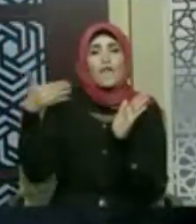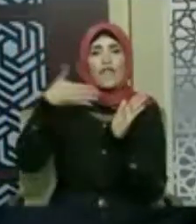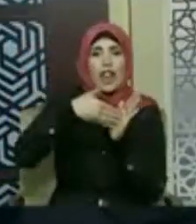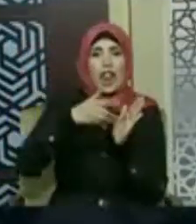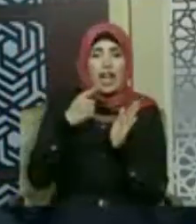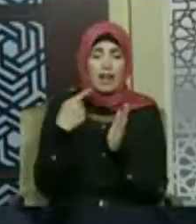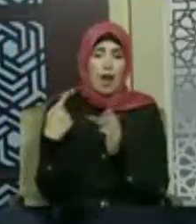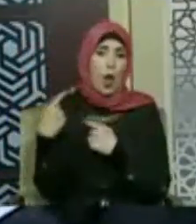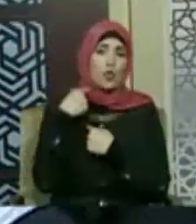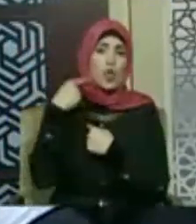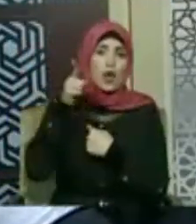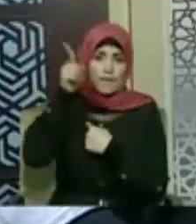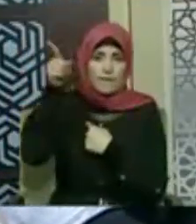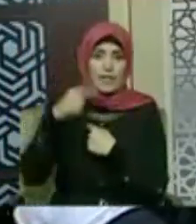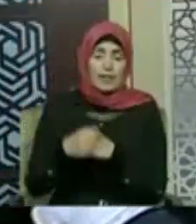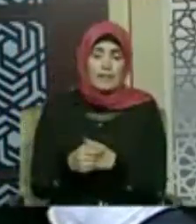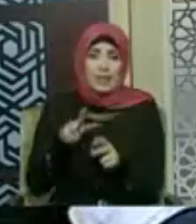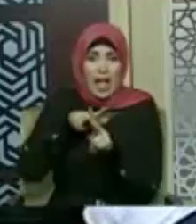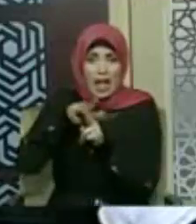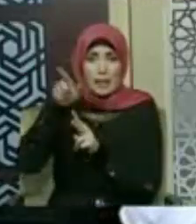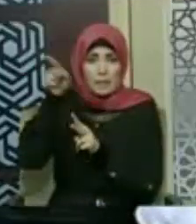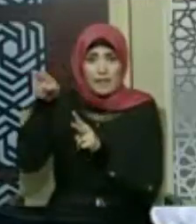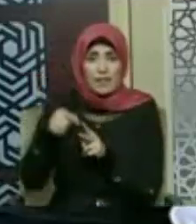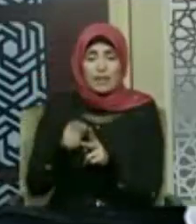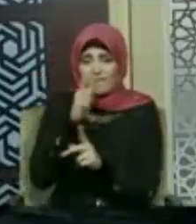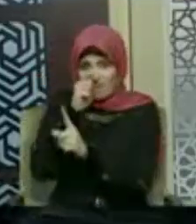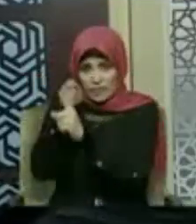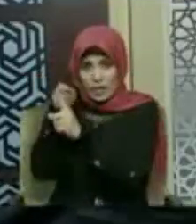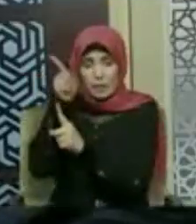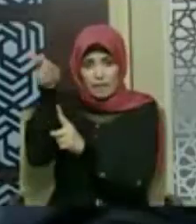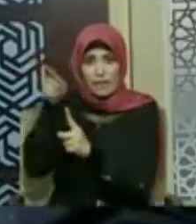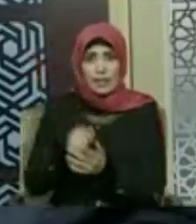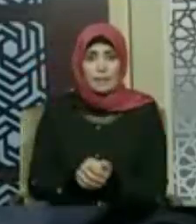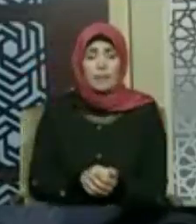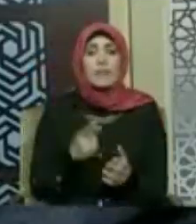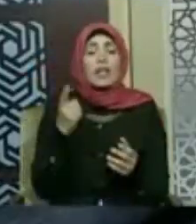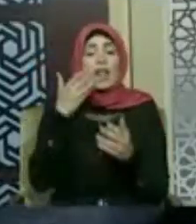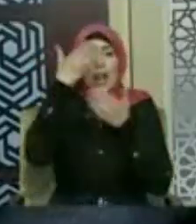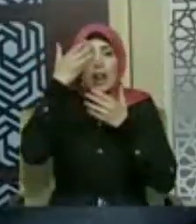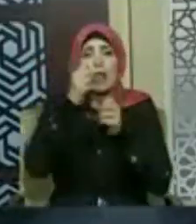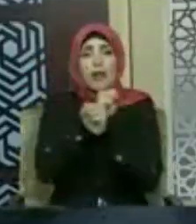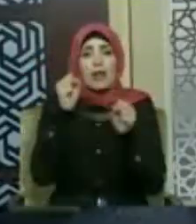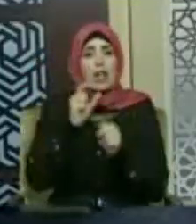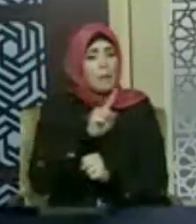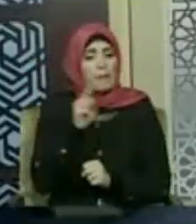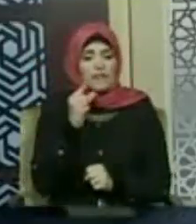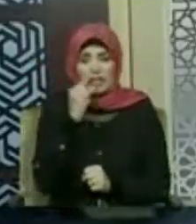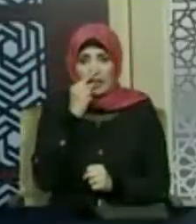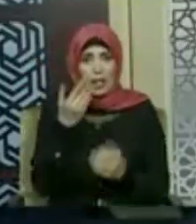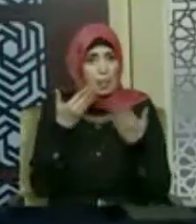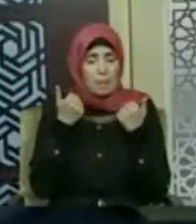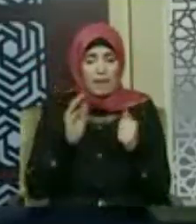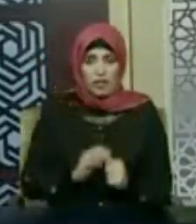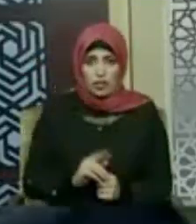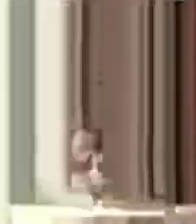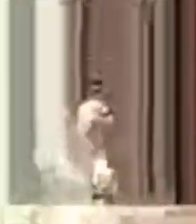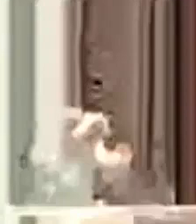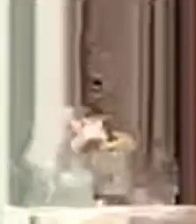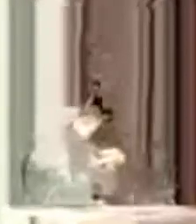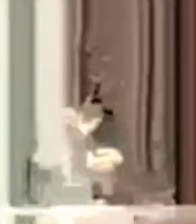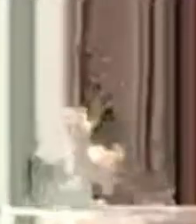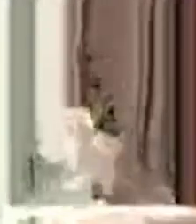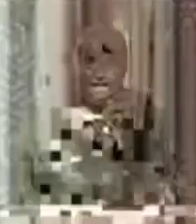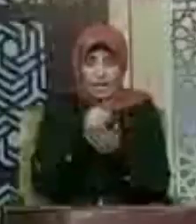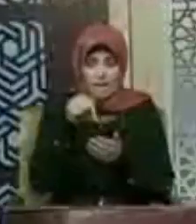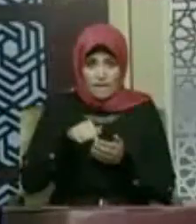له ولا قيم له ولا وفاء له، بل سيرتد إن